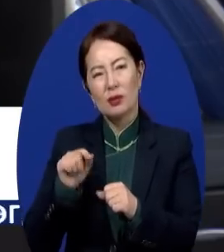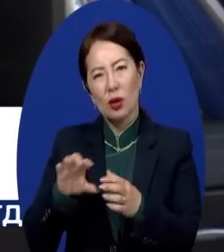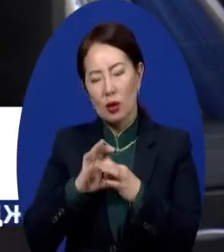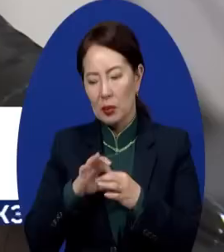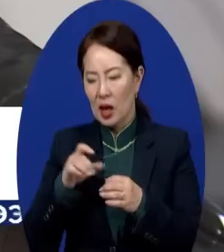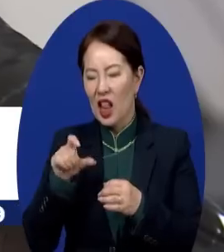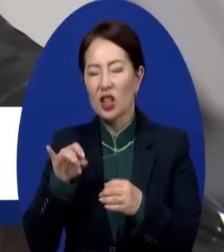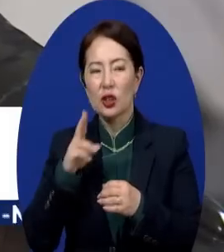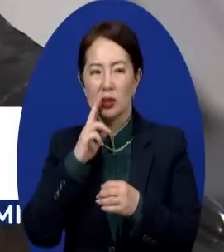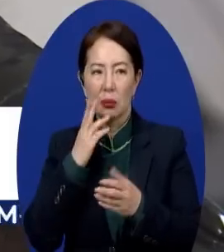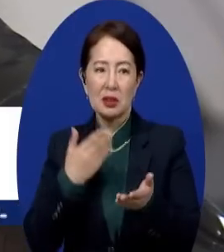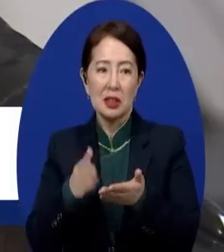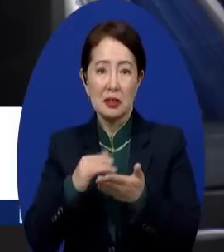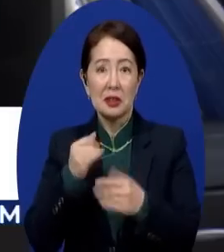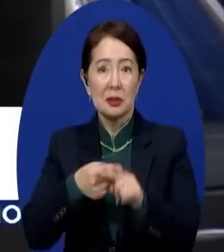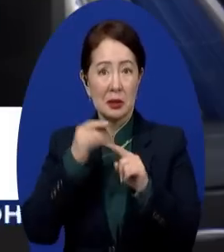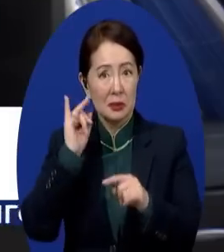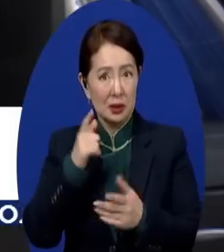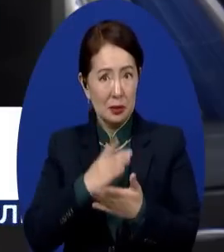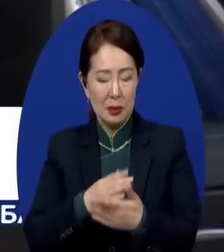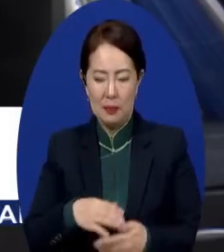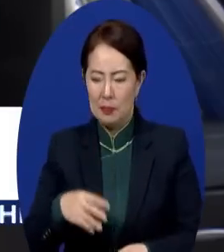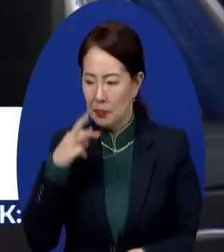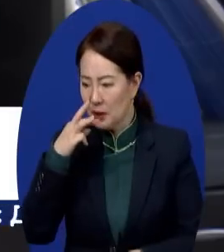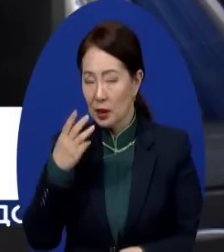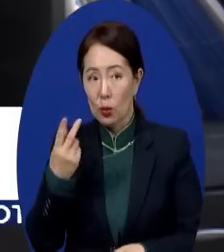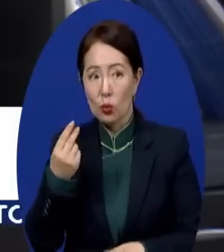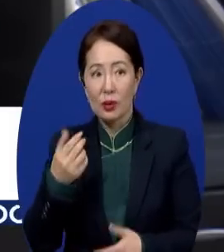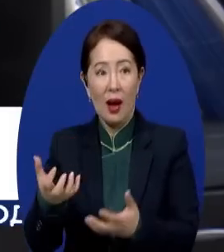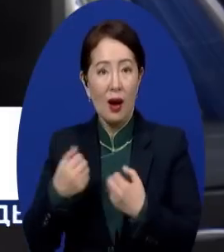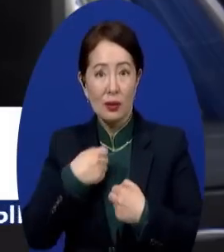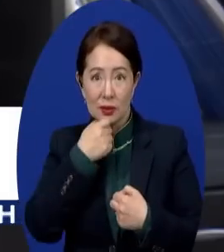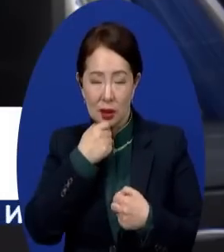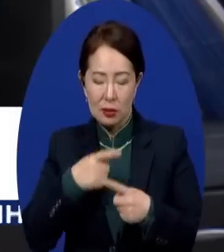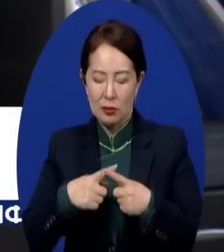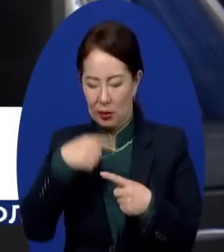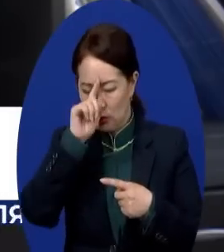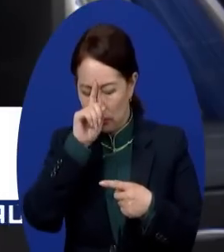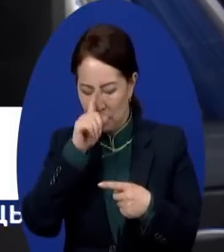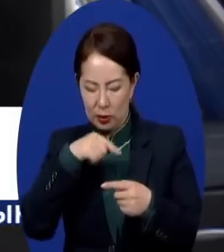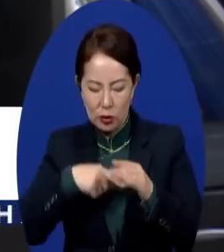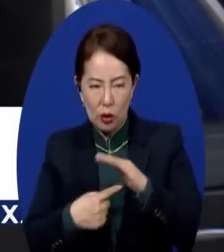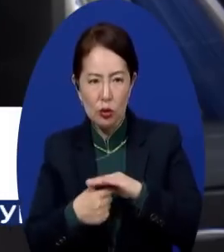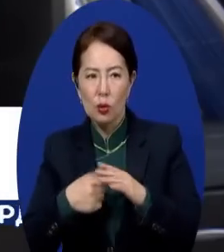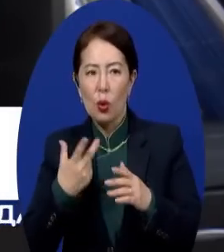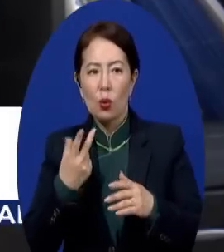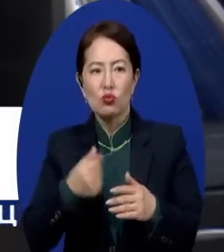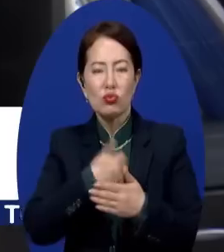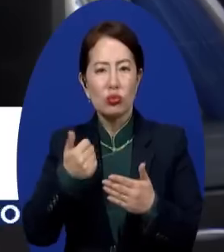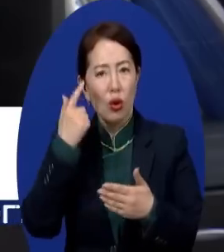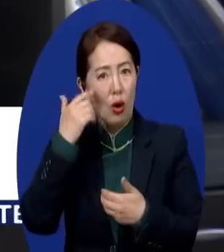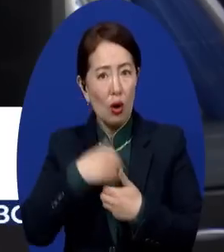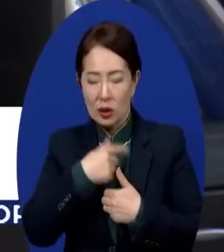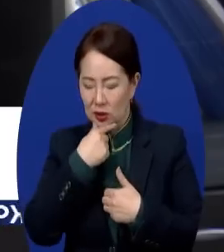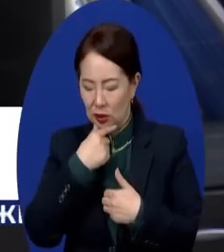борлуулалт бол маш ихсэж байна. Мэдээллийг бодитоор авч чаддгүй тийм ээ. Эрүүл мэндийнхээ үнцнийг бүрэн гүйцэд ойлгож чадаагүй хүүхд өсөр үеийнхэн маань